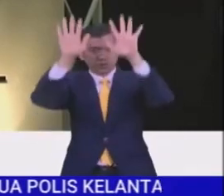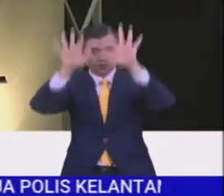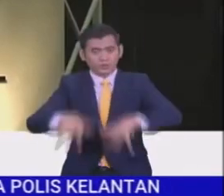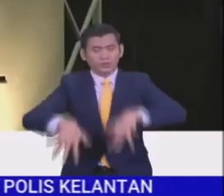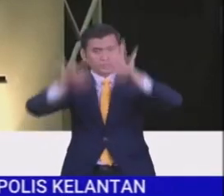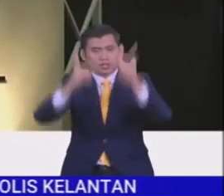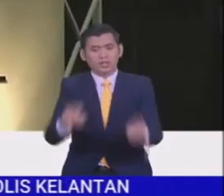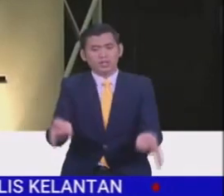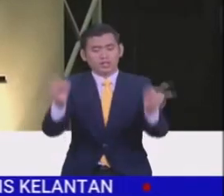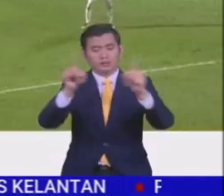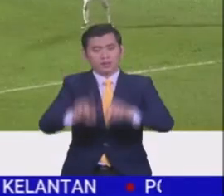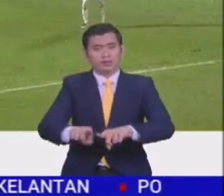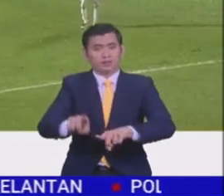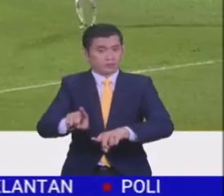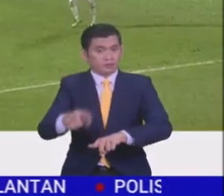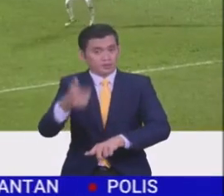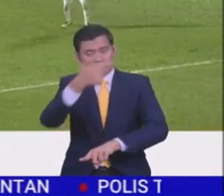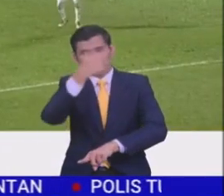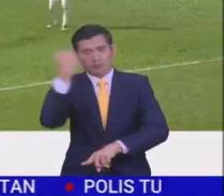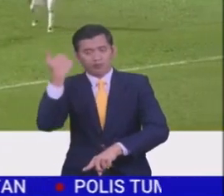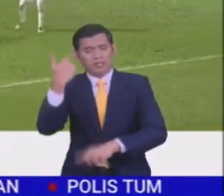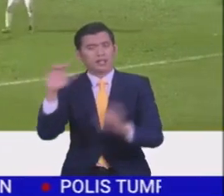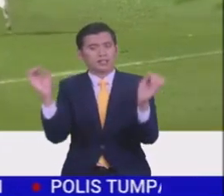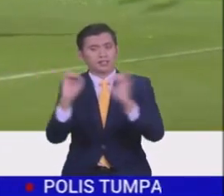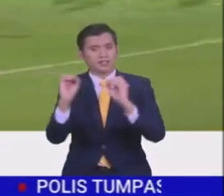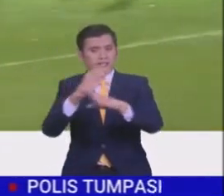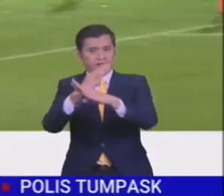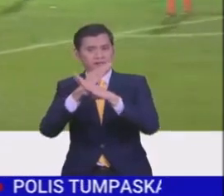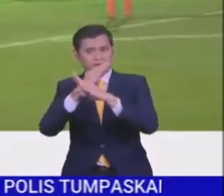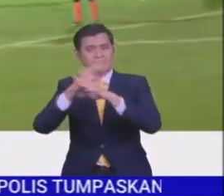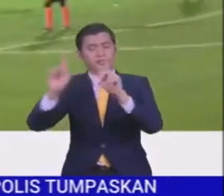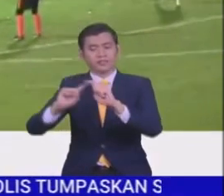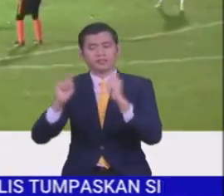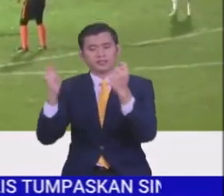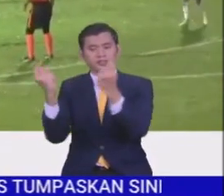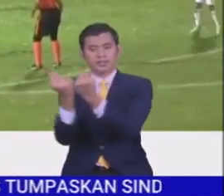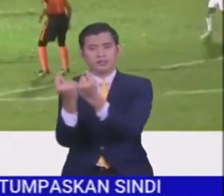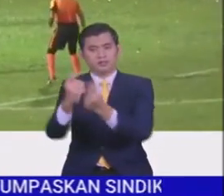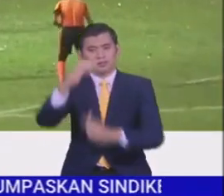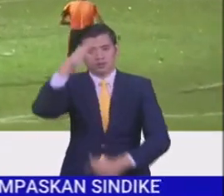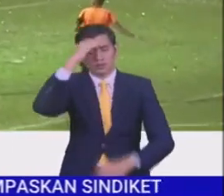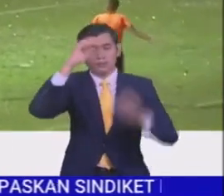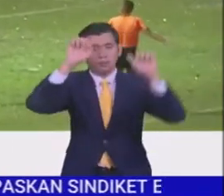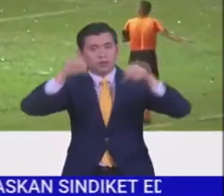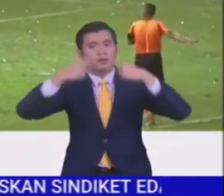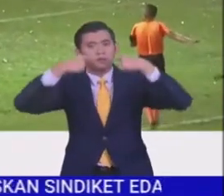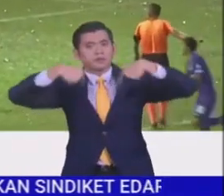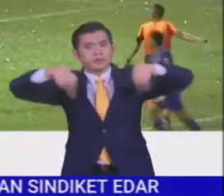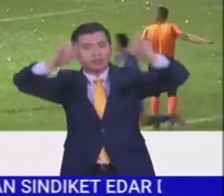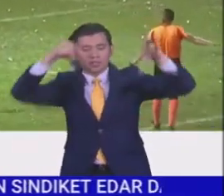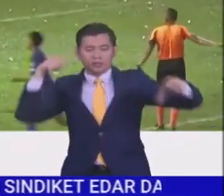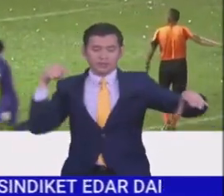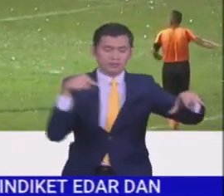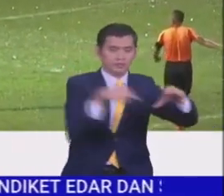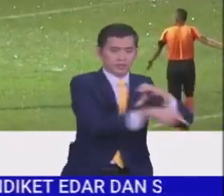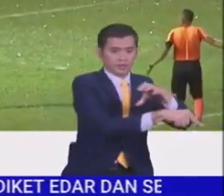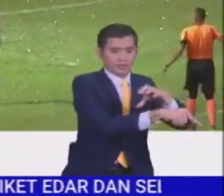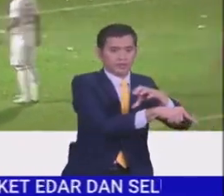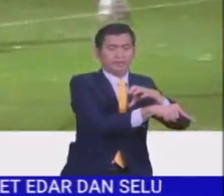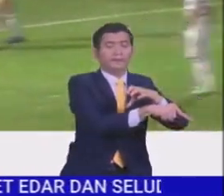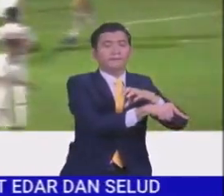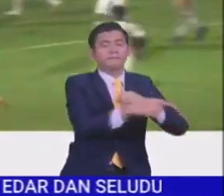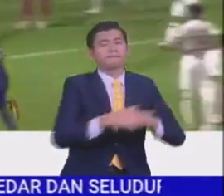menghalang JDT2 menghadiahkan gol buat skuad kendalian Mariano Raul Echeverria. Gol pertama tuan rumah